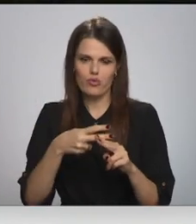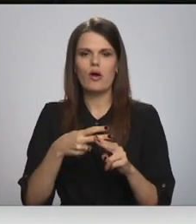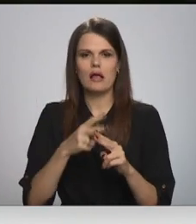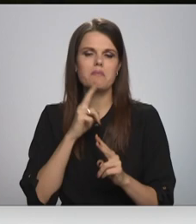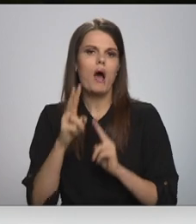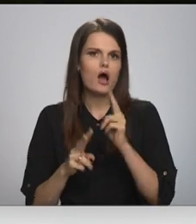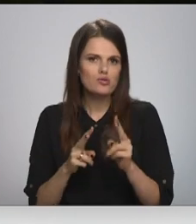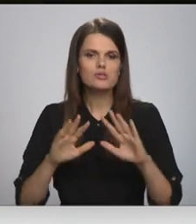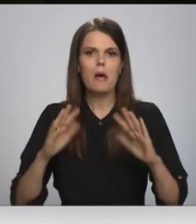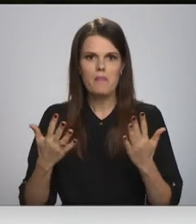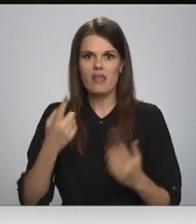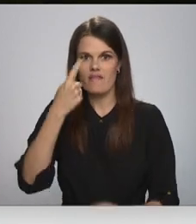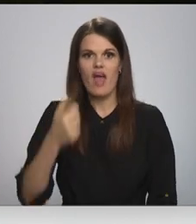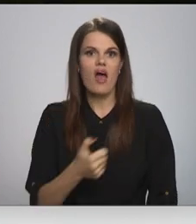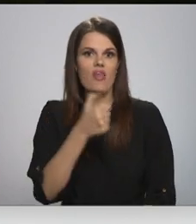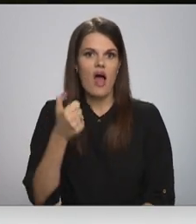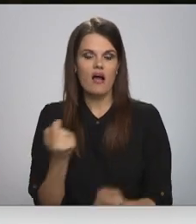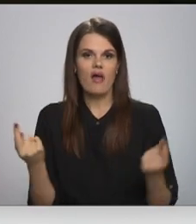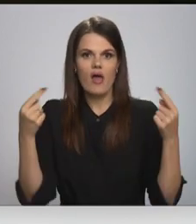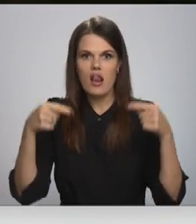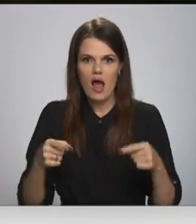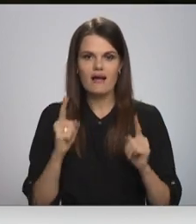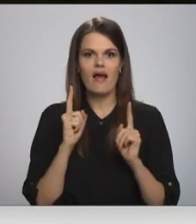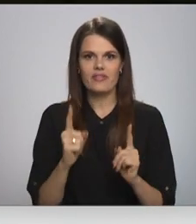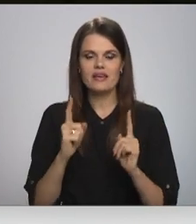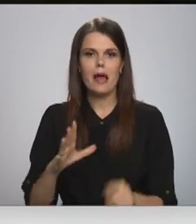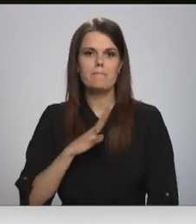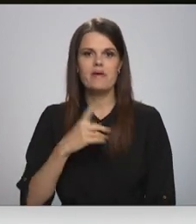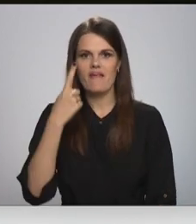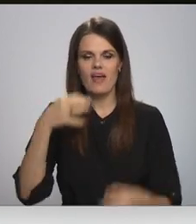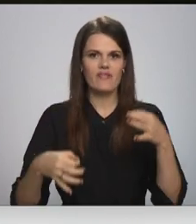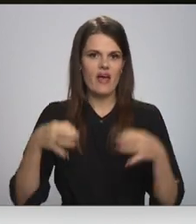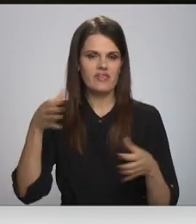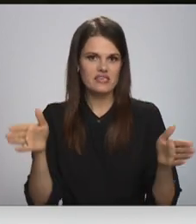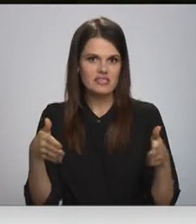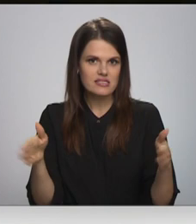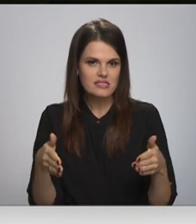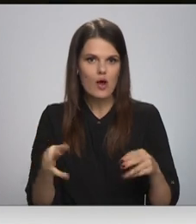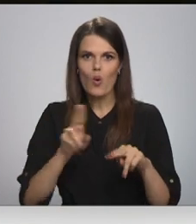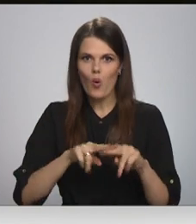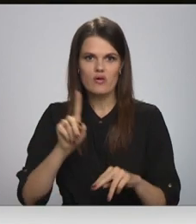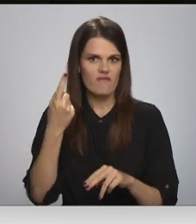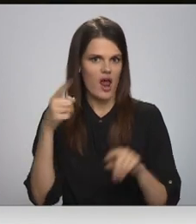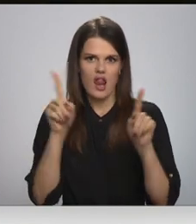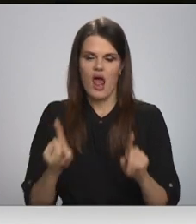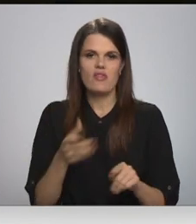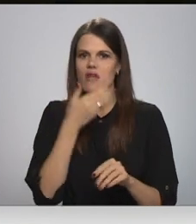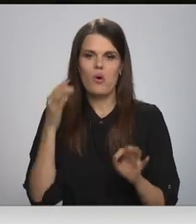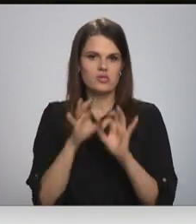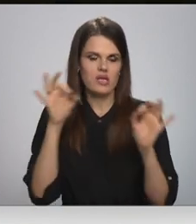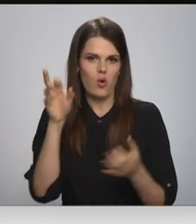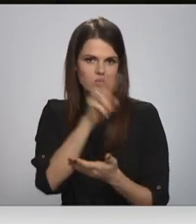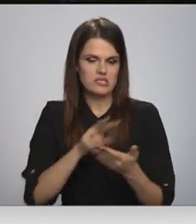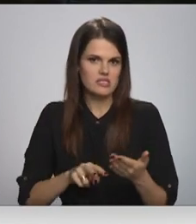spriedumu, bet vesela gada laikā ir noturēta tikai viena tiesas sēde, un arī tajā lieta vēl nav sākta skatīt pēc būtības,